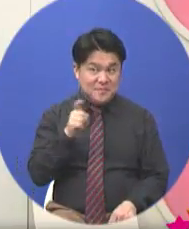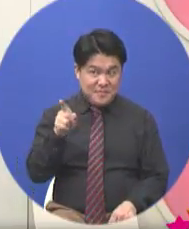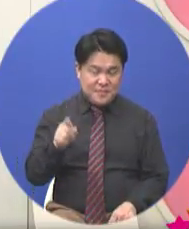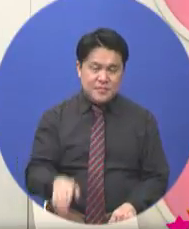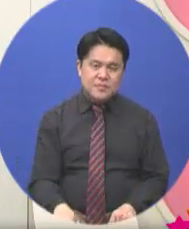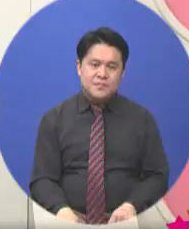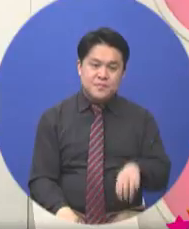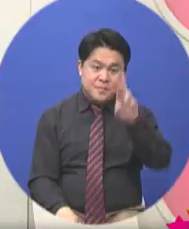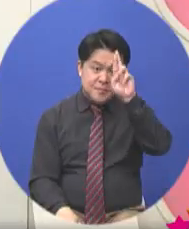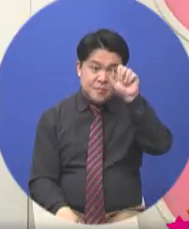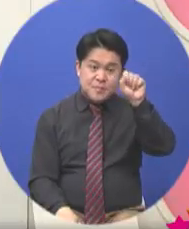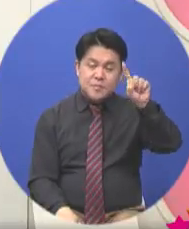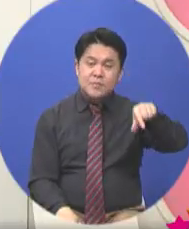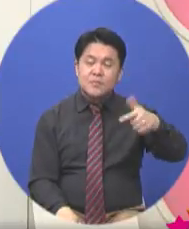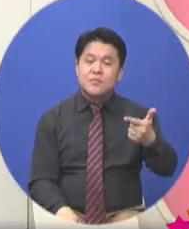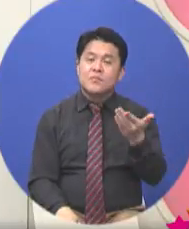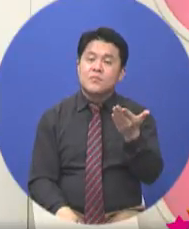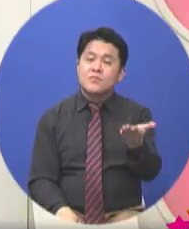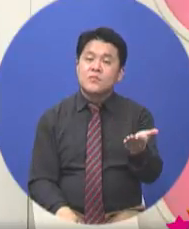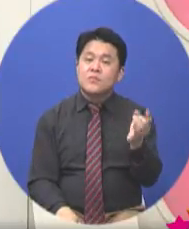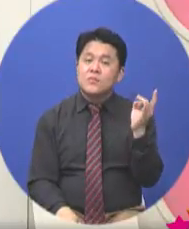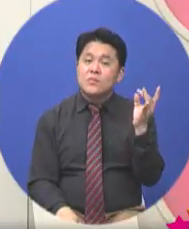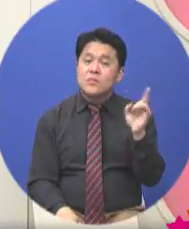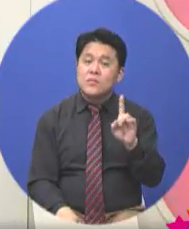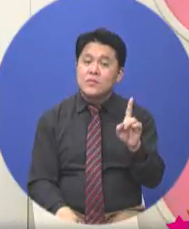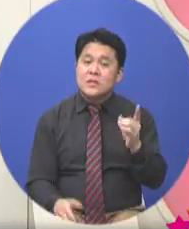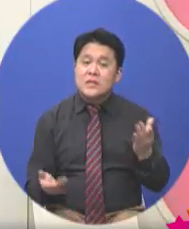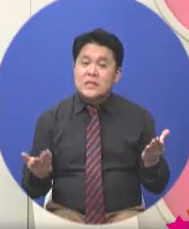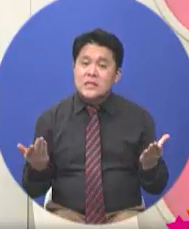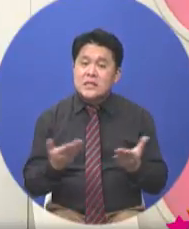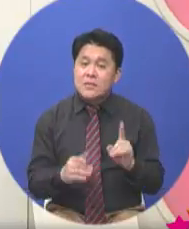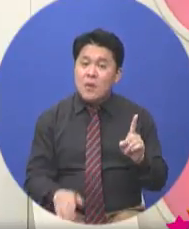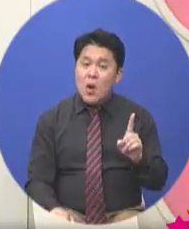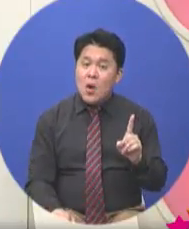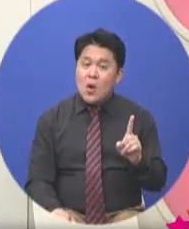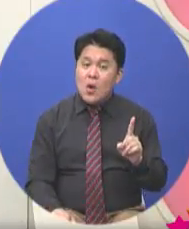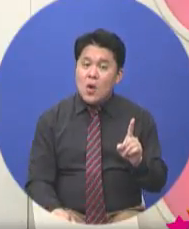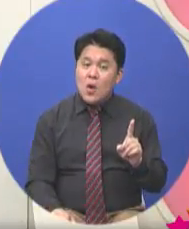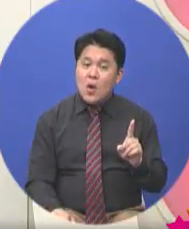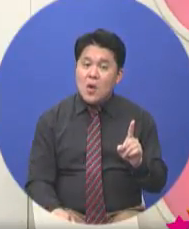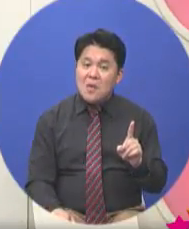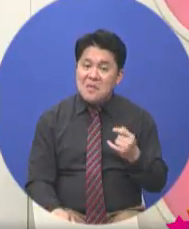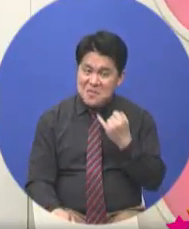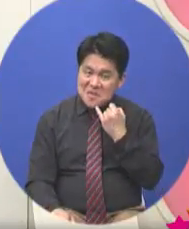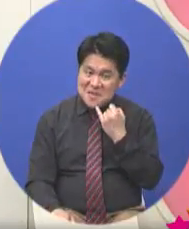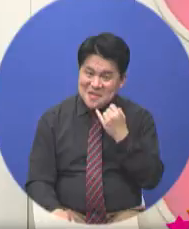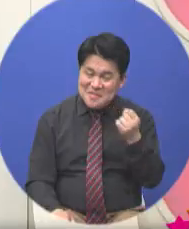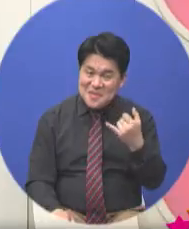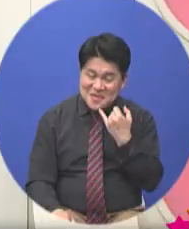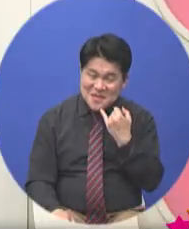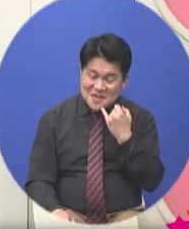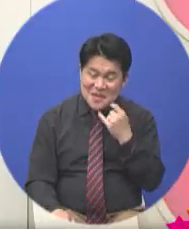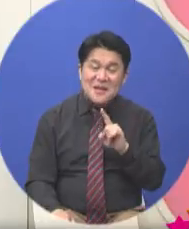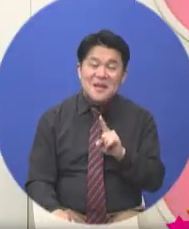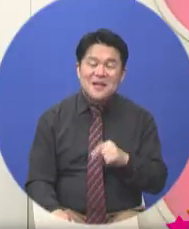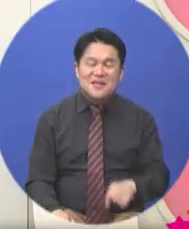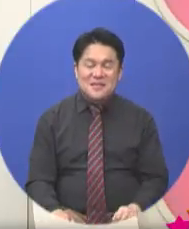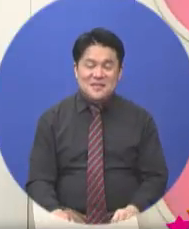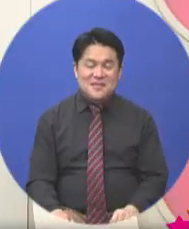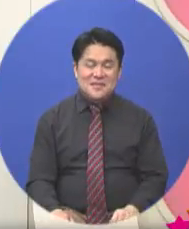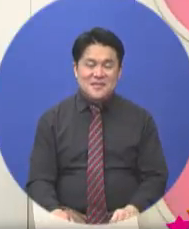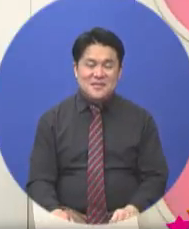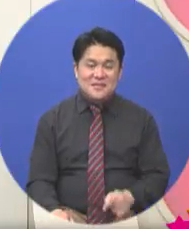근데 박훈님께서는 본래 직업을 여쭤보면은 신뢰가 될까요? 아, 어떤 일